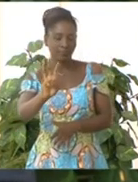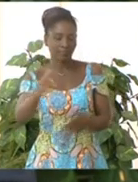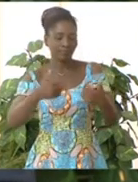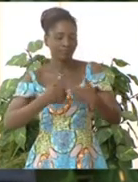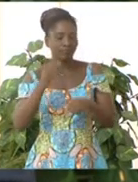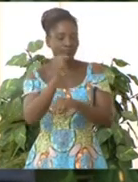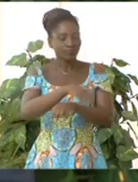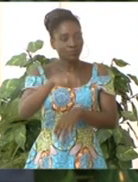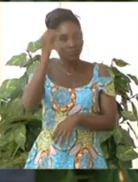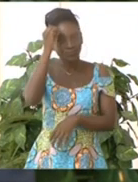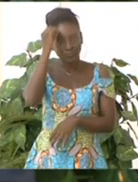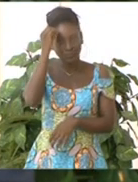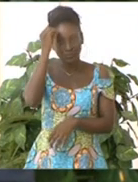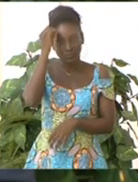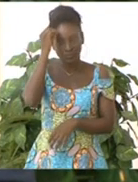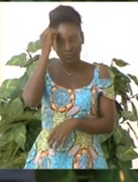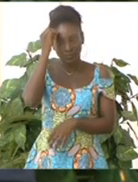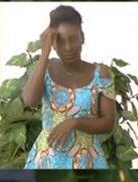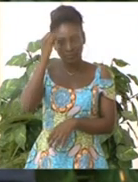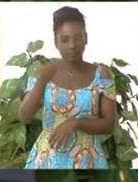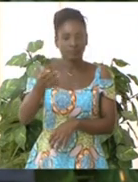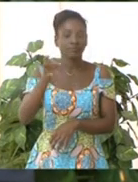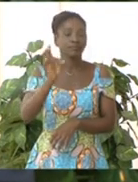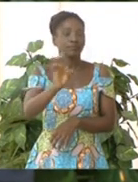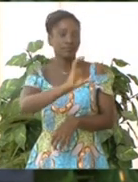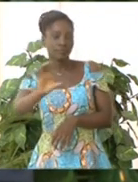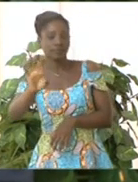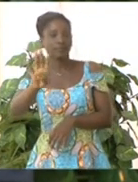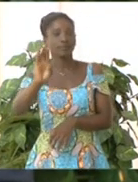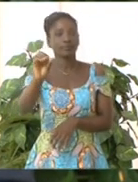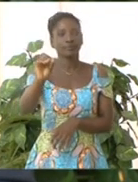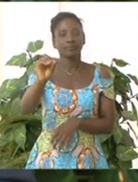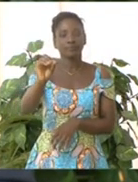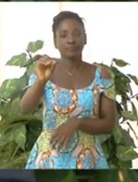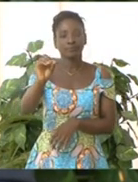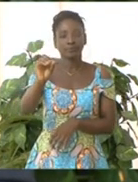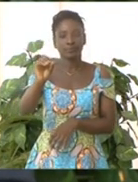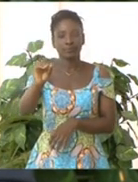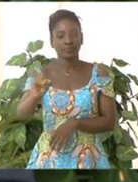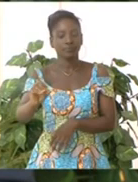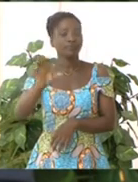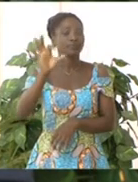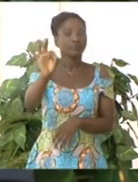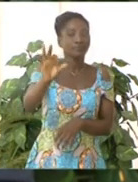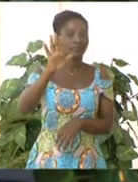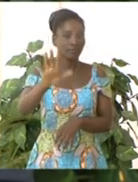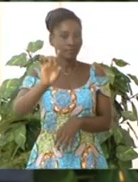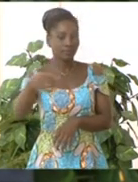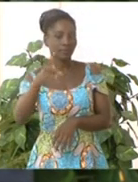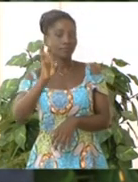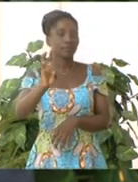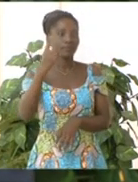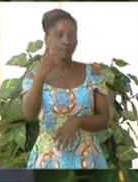alassane ouattara 740 soit 95,61